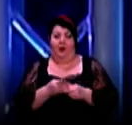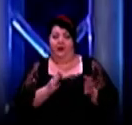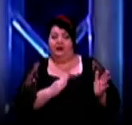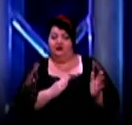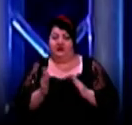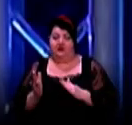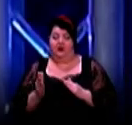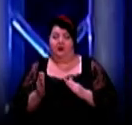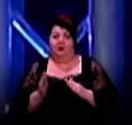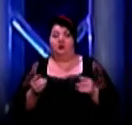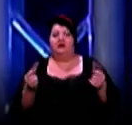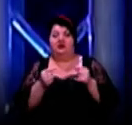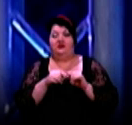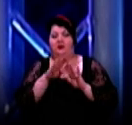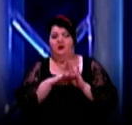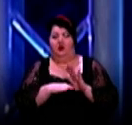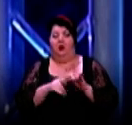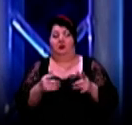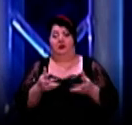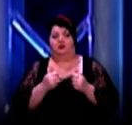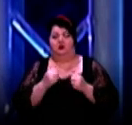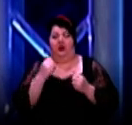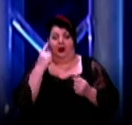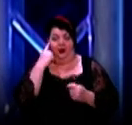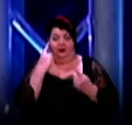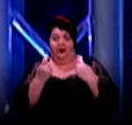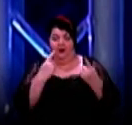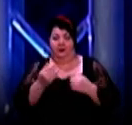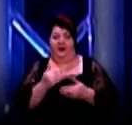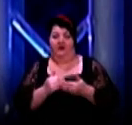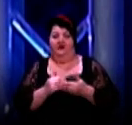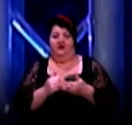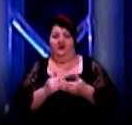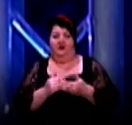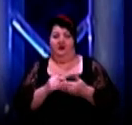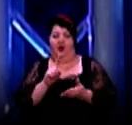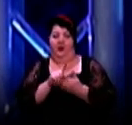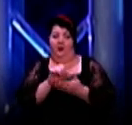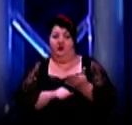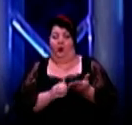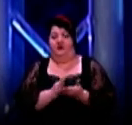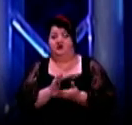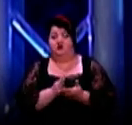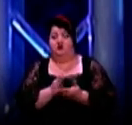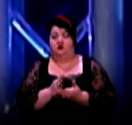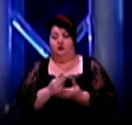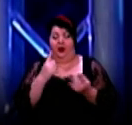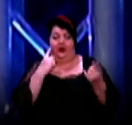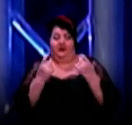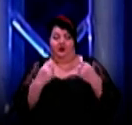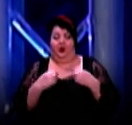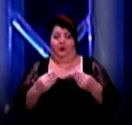графіку, згідно того, як надходять дані від фіскальної служби. В будь-якому випадку ми дані, які нам подаються в